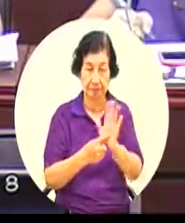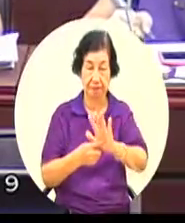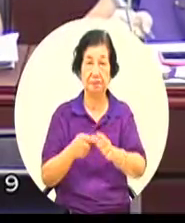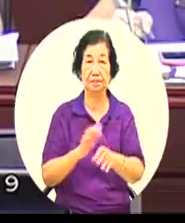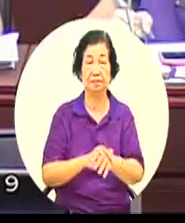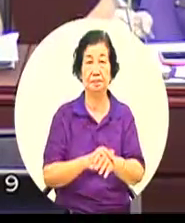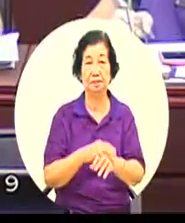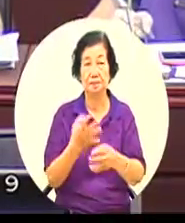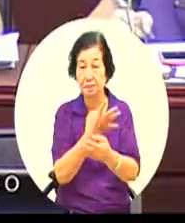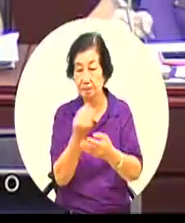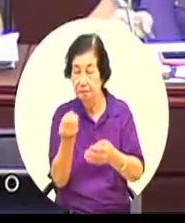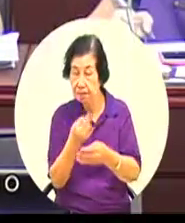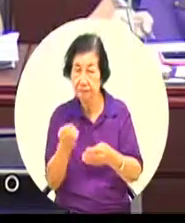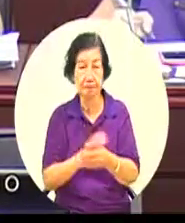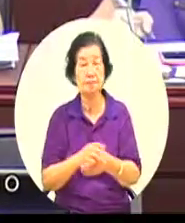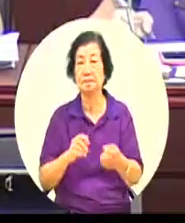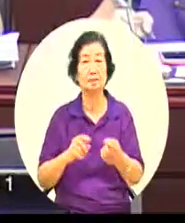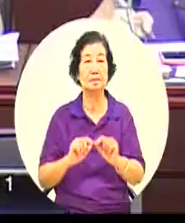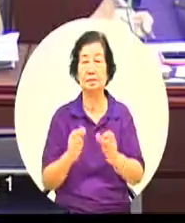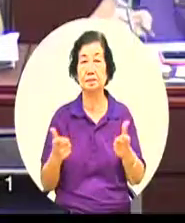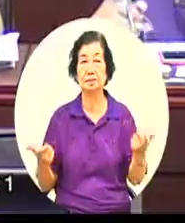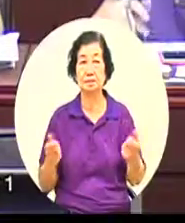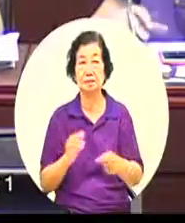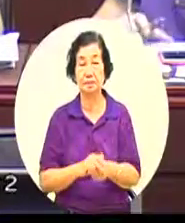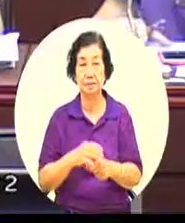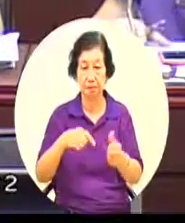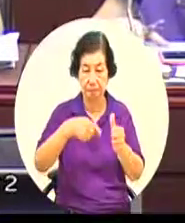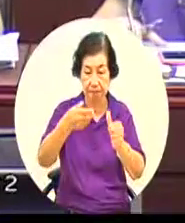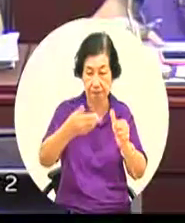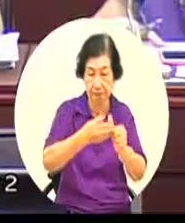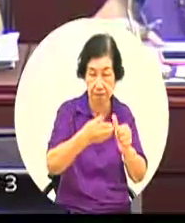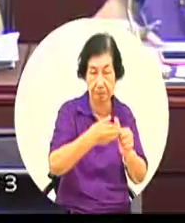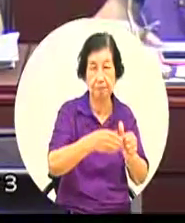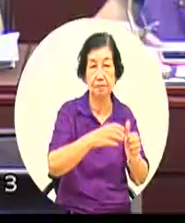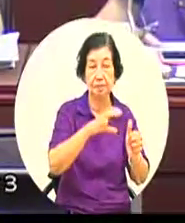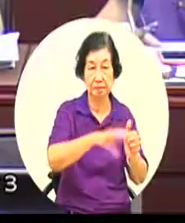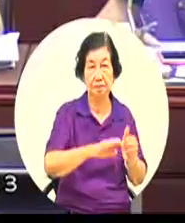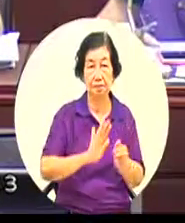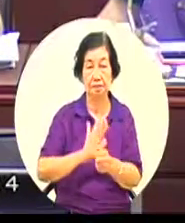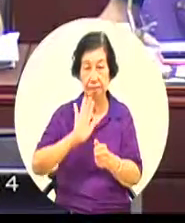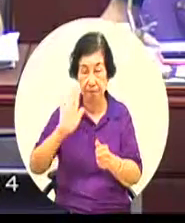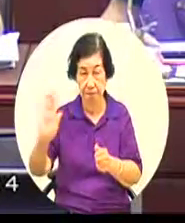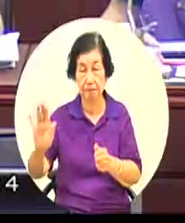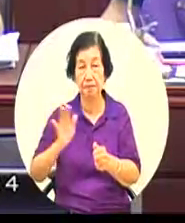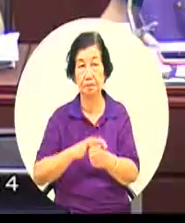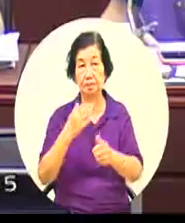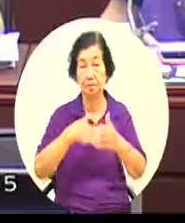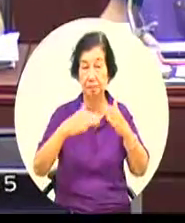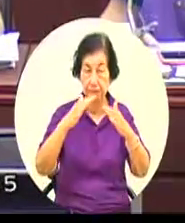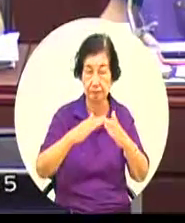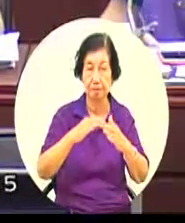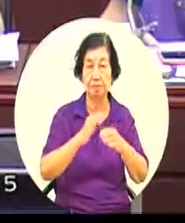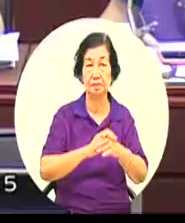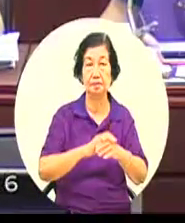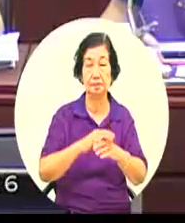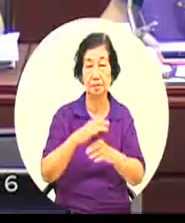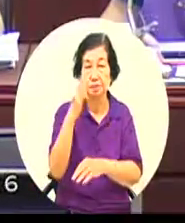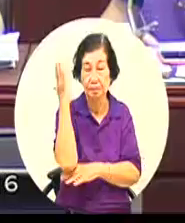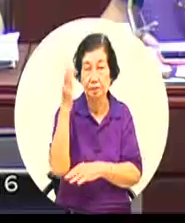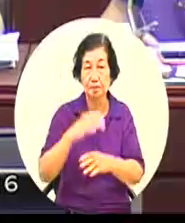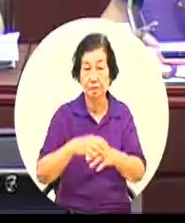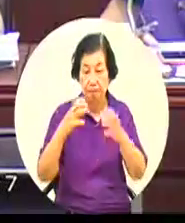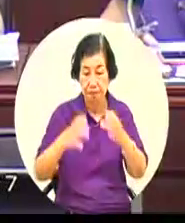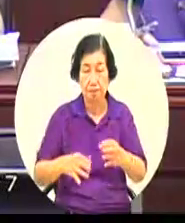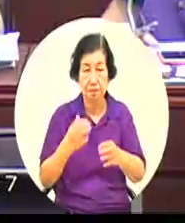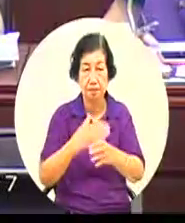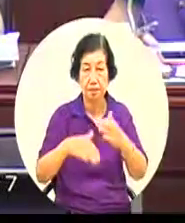是， 因为教育局能够呈现的是教育局所属学校， 是， 但其实整个大高雄还有国立的学校、国立的高中职，所